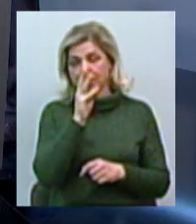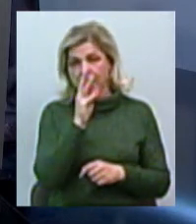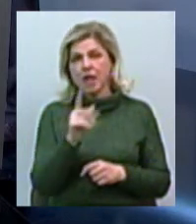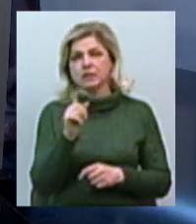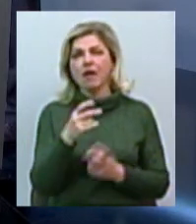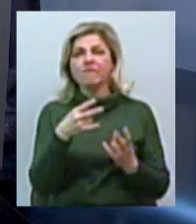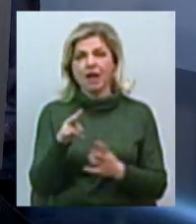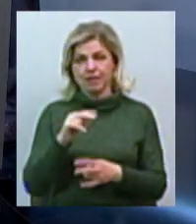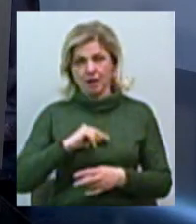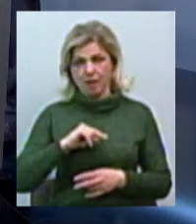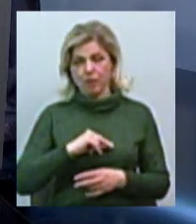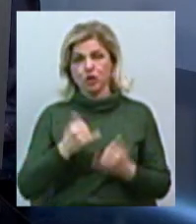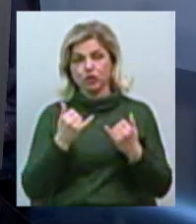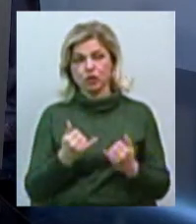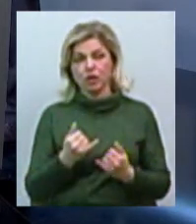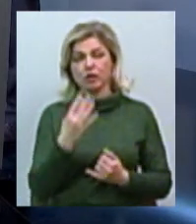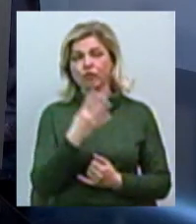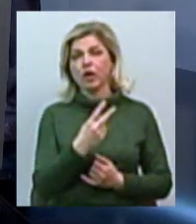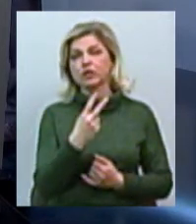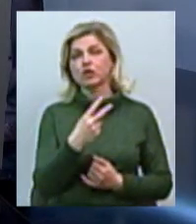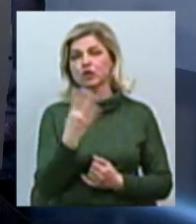праці. Сьогодні він до 24%.